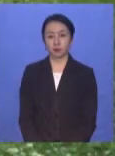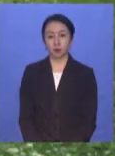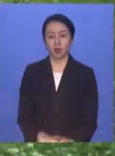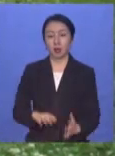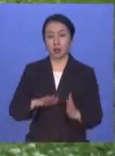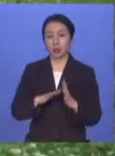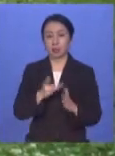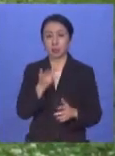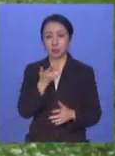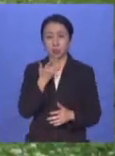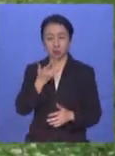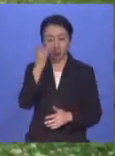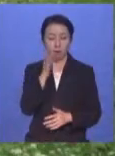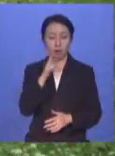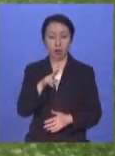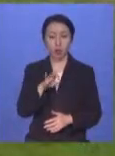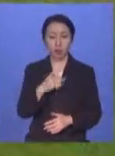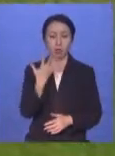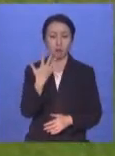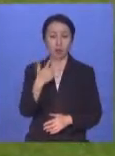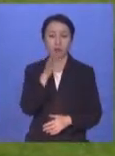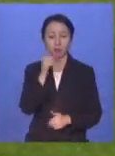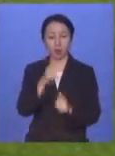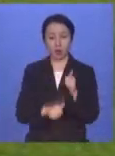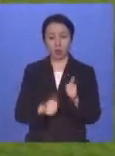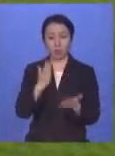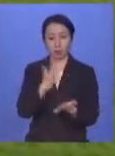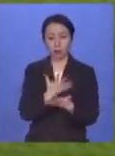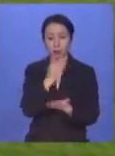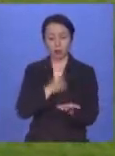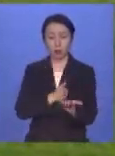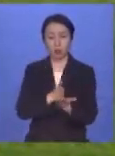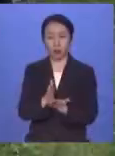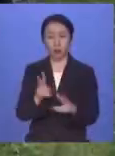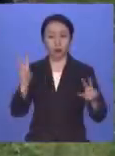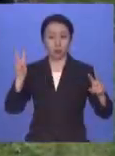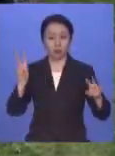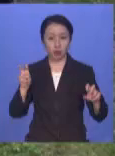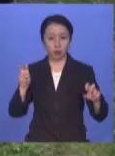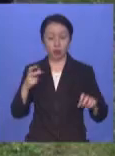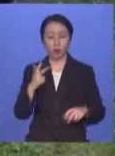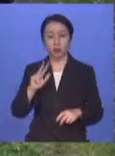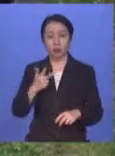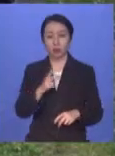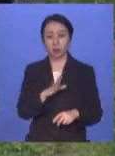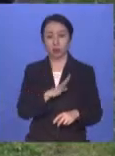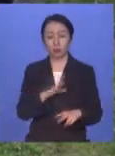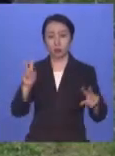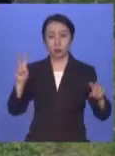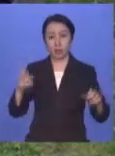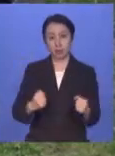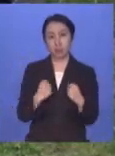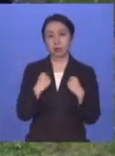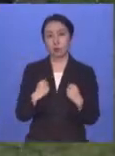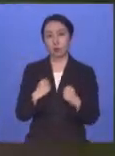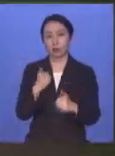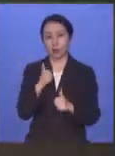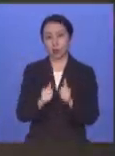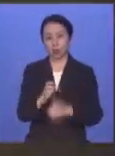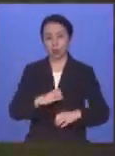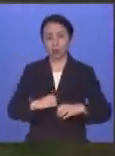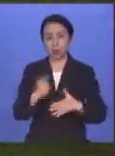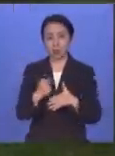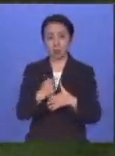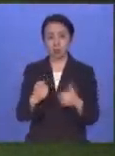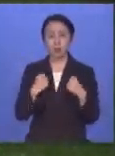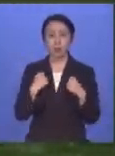Всего за летний период в лагере «Достык» 5 сезонов. Каждый имеет свое направление и тематику. Третий сезон проходил под эгидой спорта. Каждый отряд носил